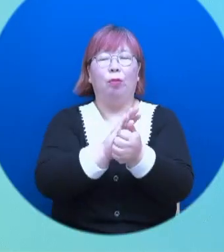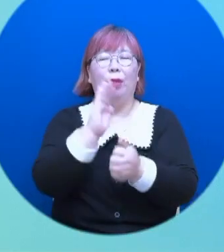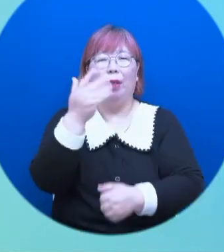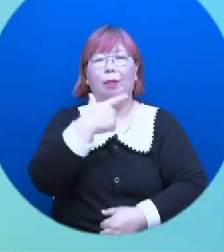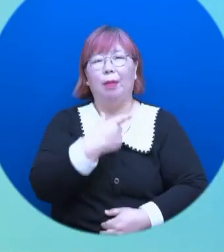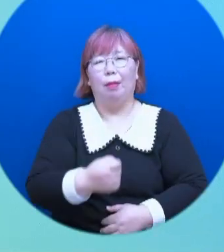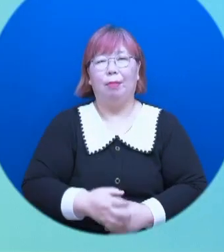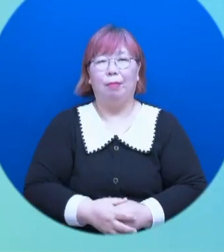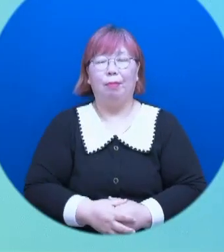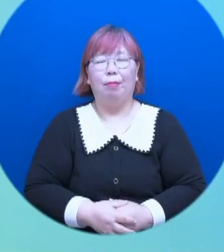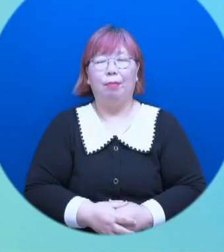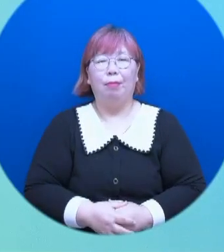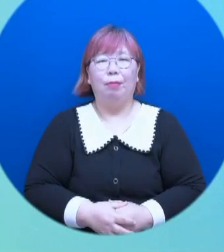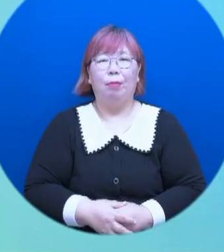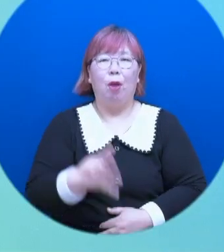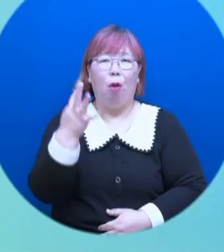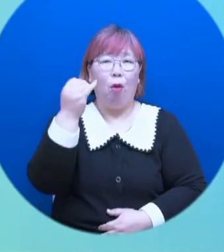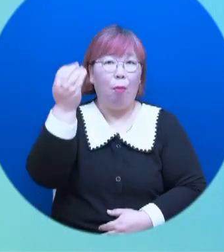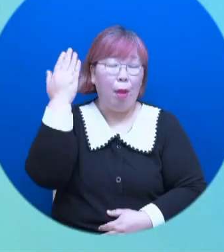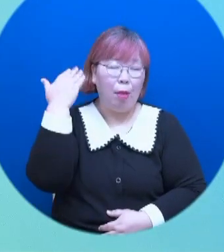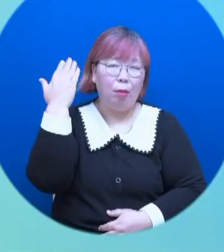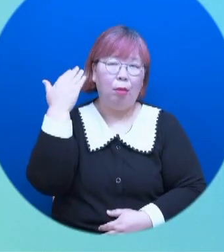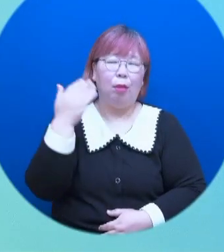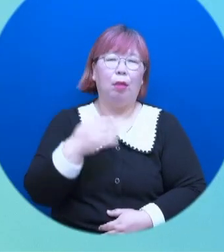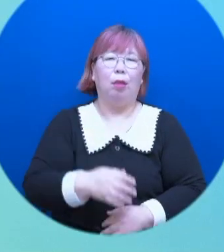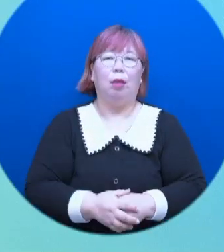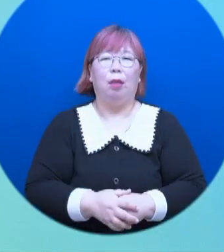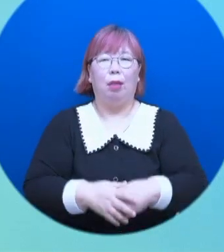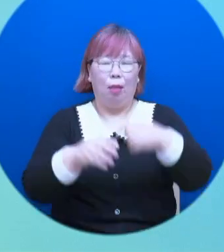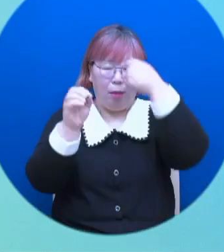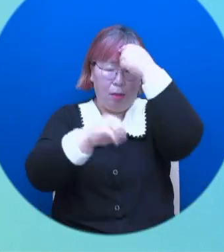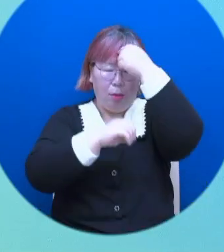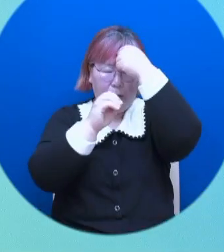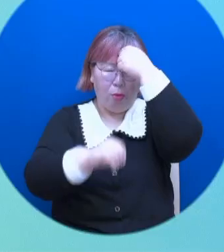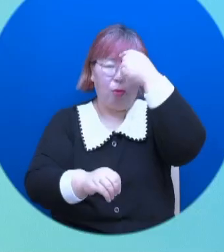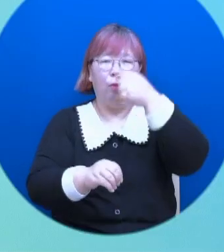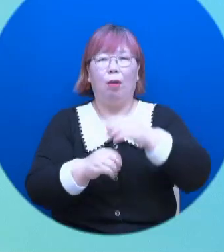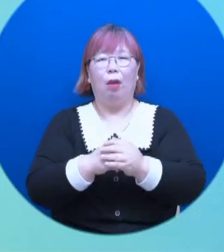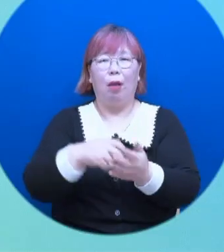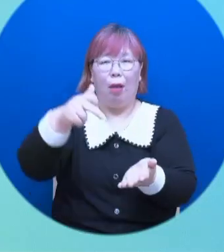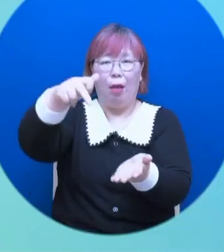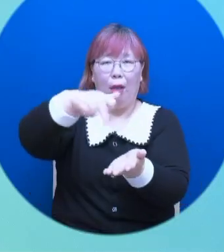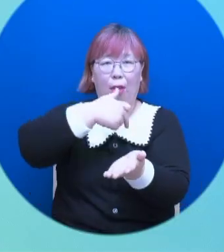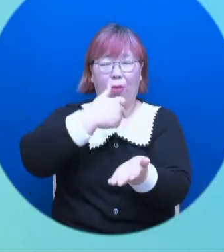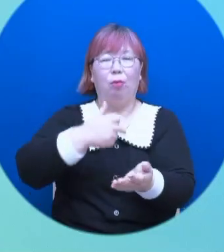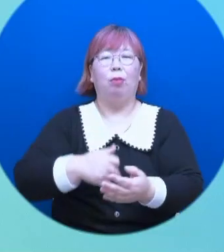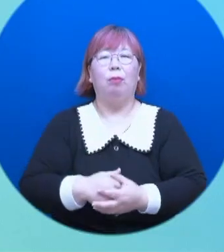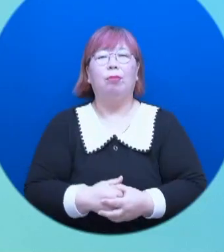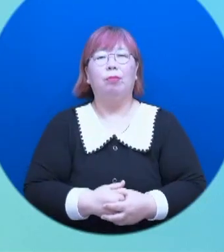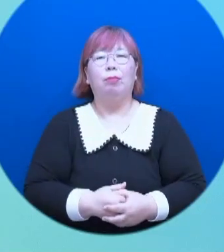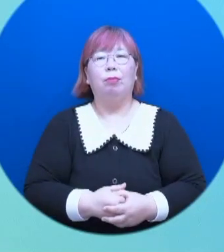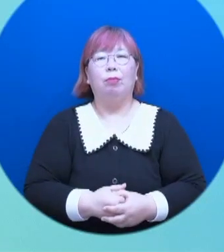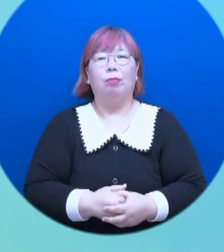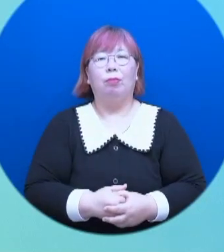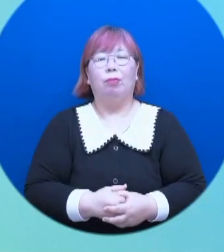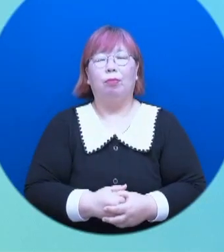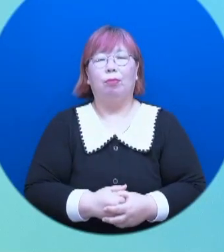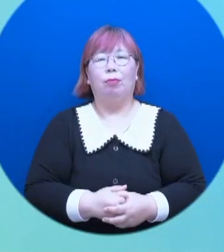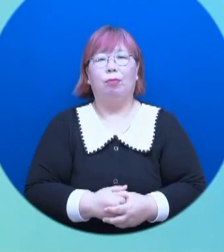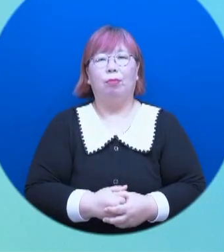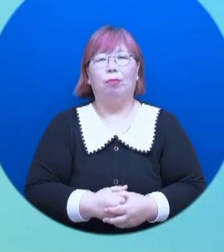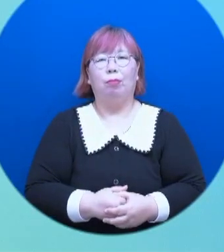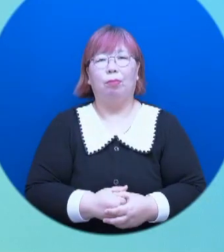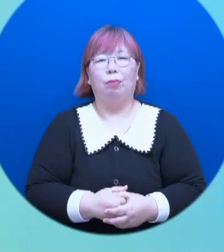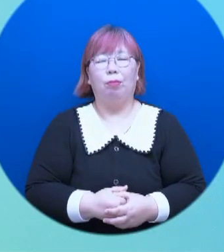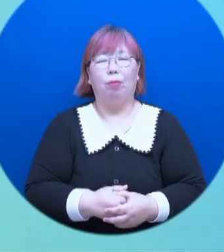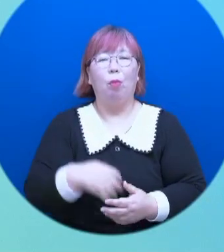좋겠습니다. 얼마 전에 한 성도님이 카톡을 주셨어요. 그러면서 이렇게